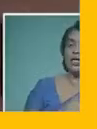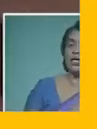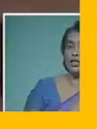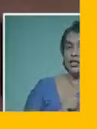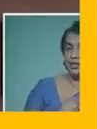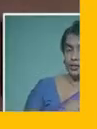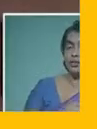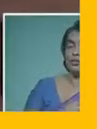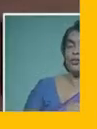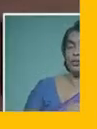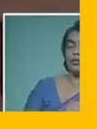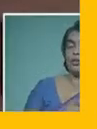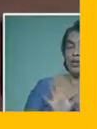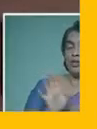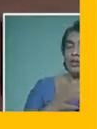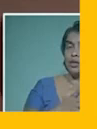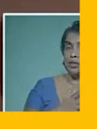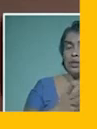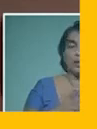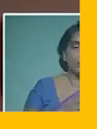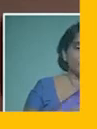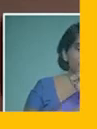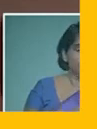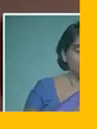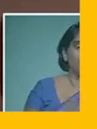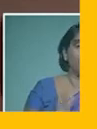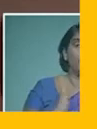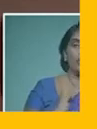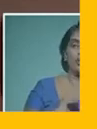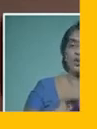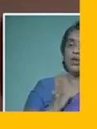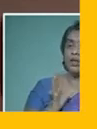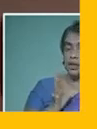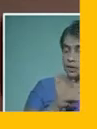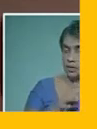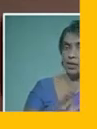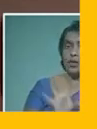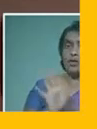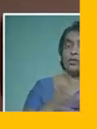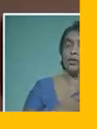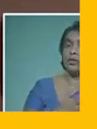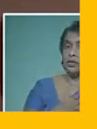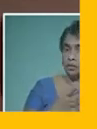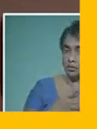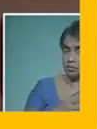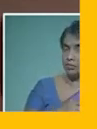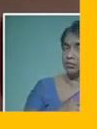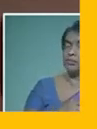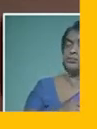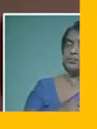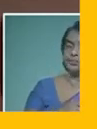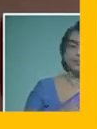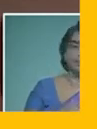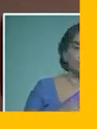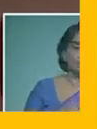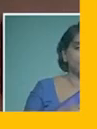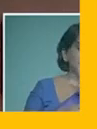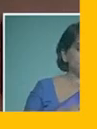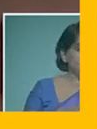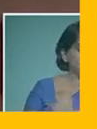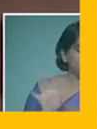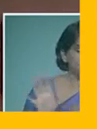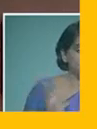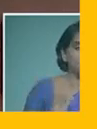වරුවේ මොන මොන රස්ති හදුවේ ගියත් හවසට නිසකවම පාර්ලිමේන්තුවේ එන්න ඕනේ කියලා ආණ්ඩු පක්ෂයේ ප්‍රධාන සංවිධායක